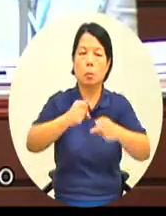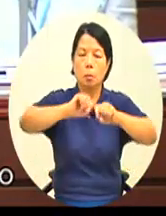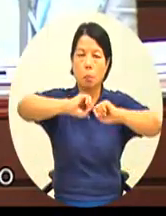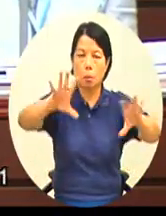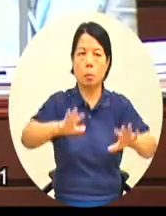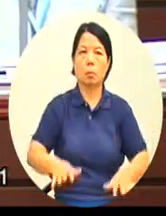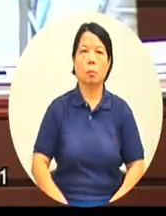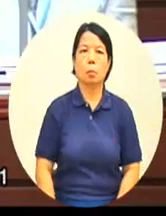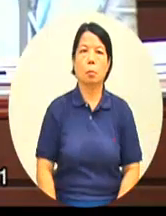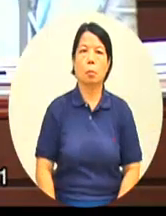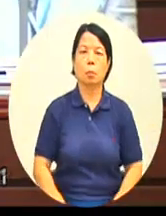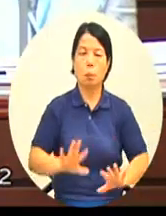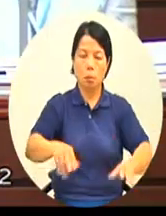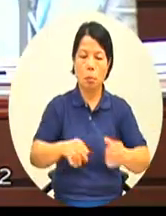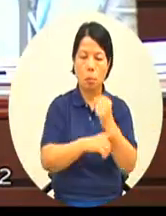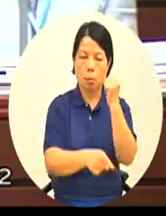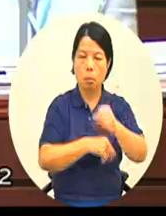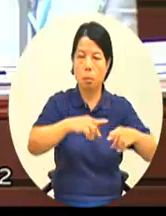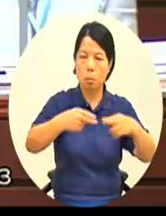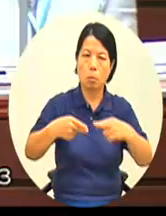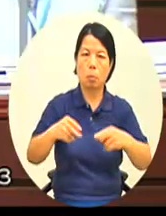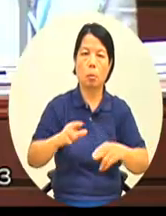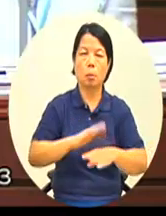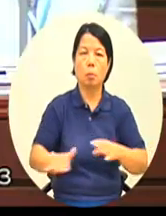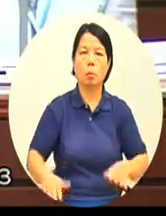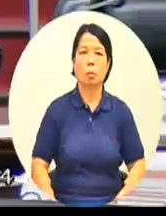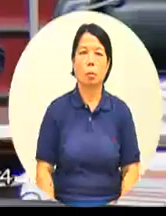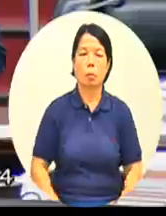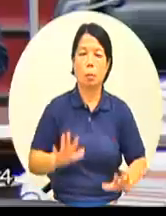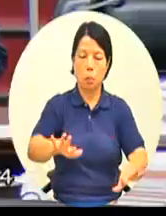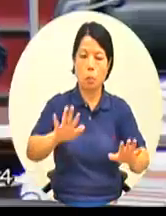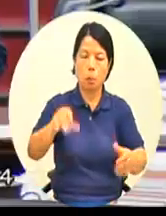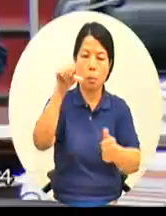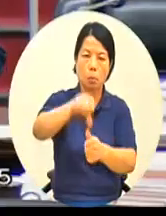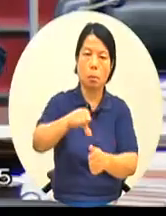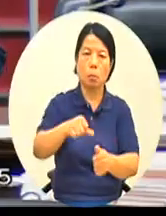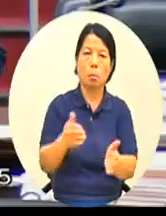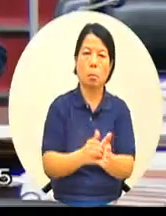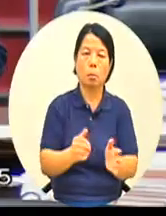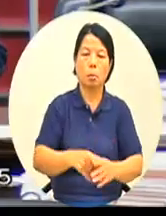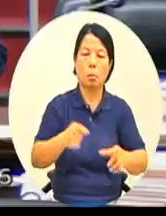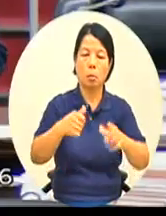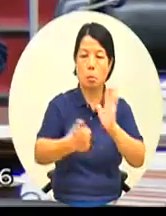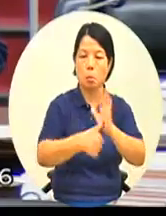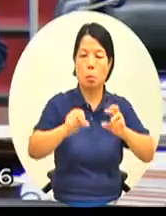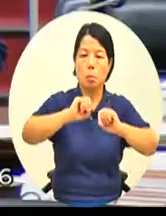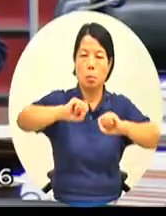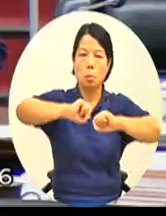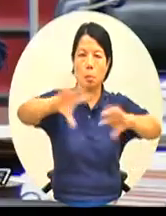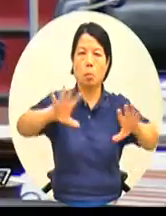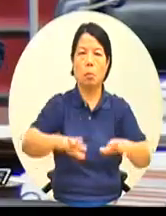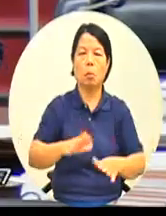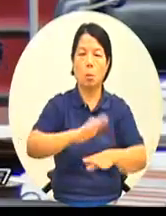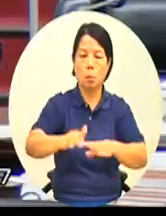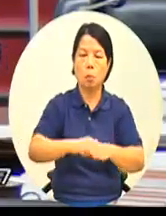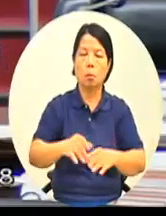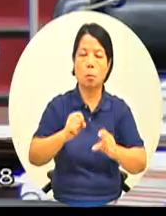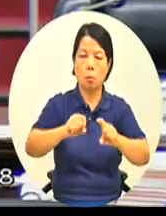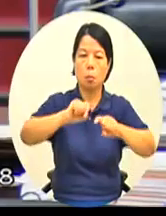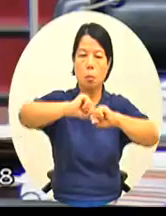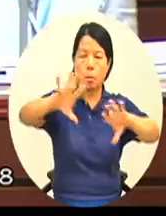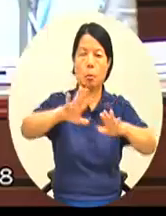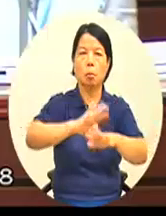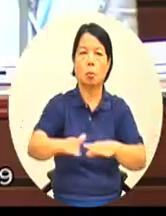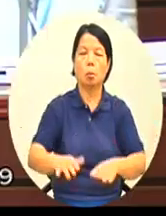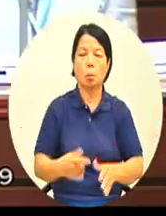吧。 目前还在修法当中，将来如果 对，但是你们既然已经开罚了，为什么就不？ 开罚的这家我们会公布。对，因为